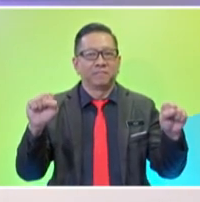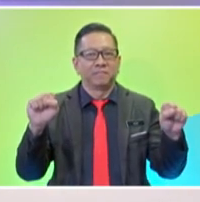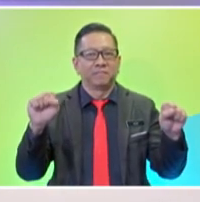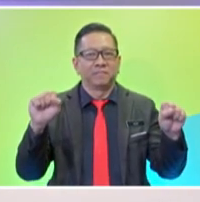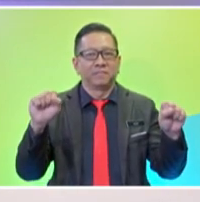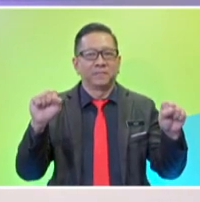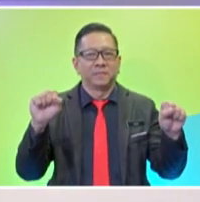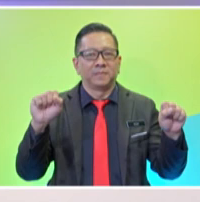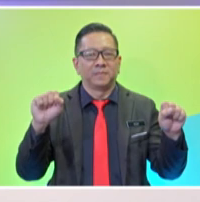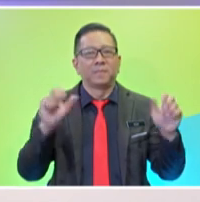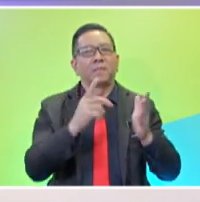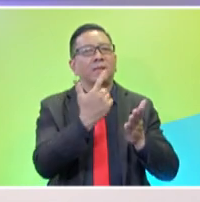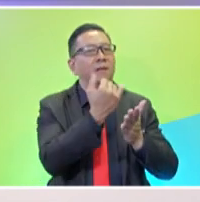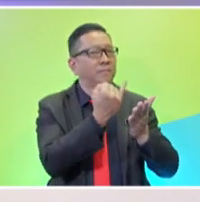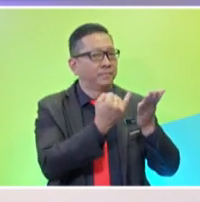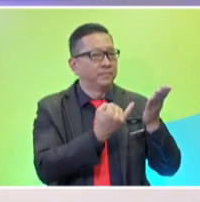acara